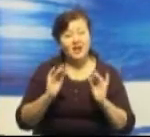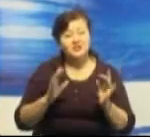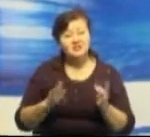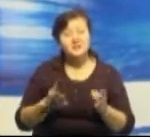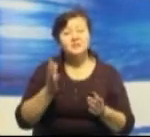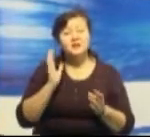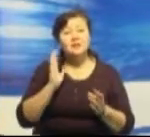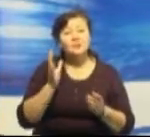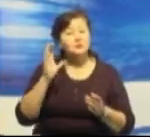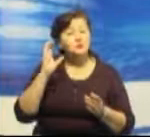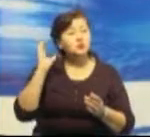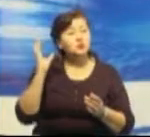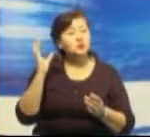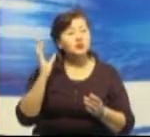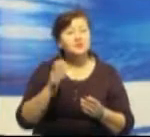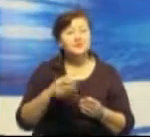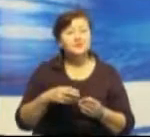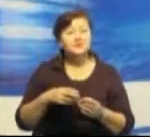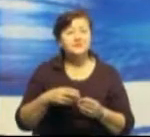докторов,